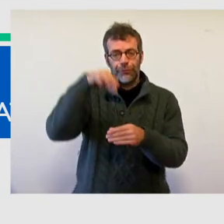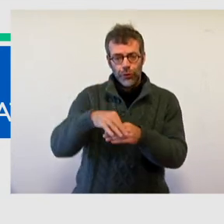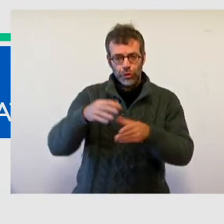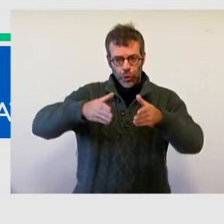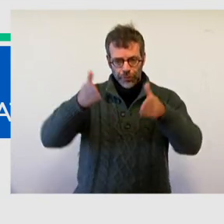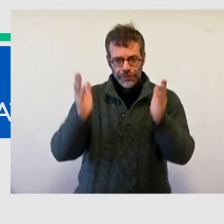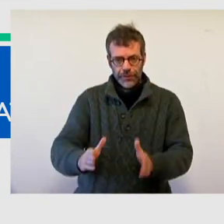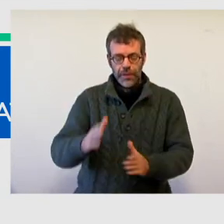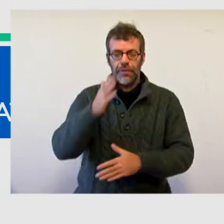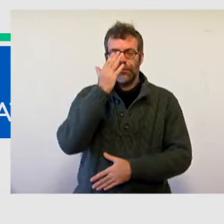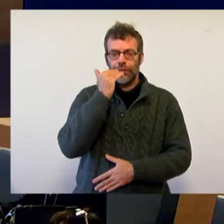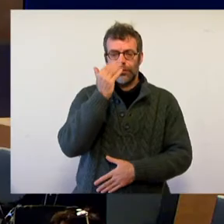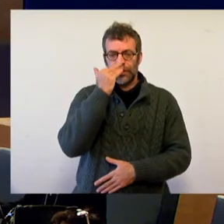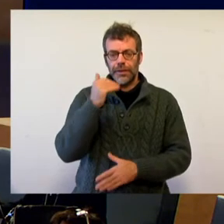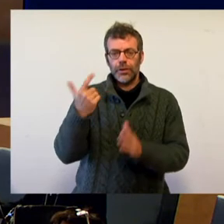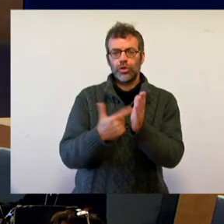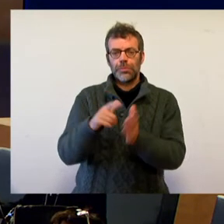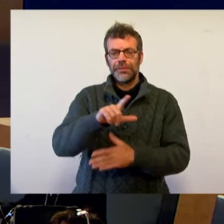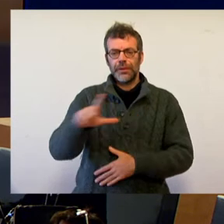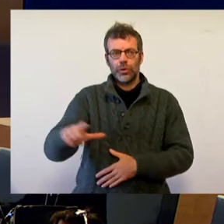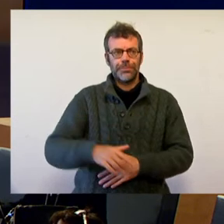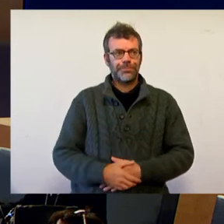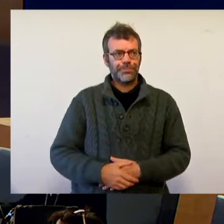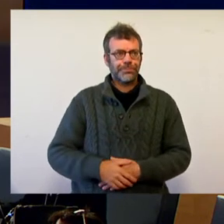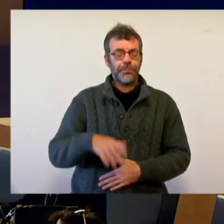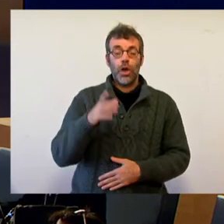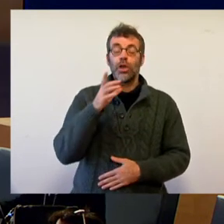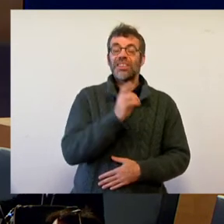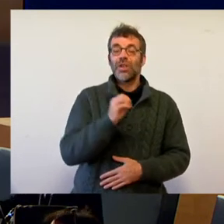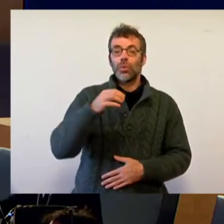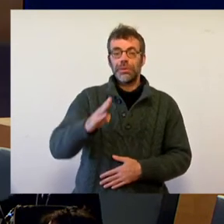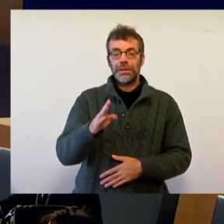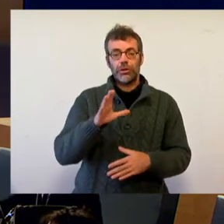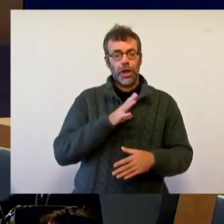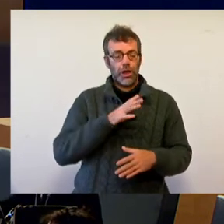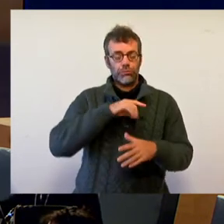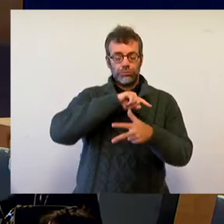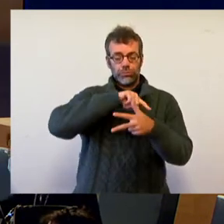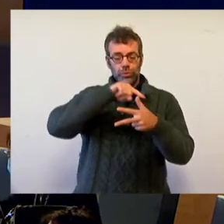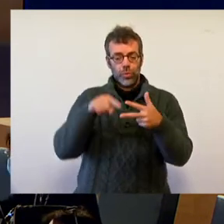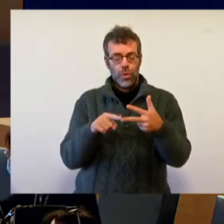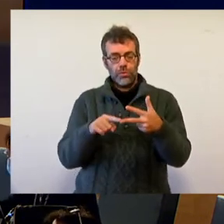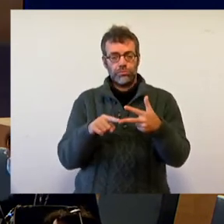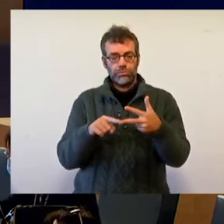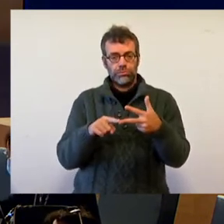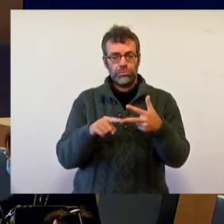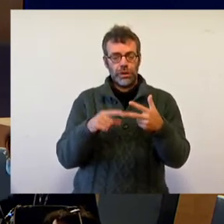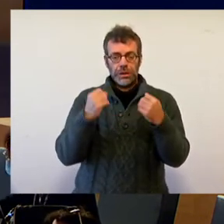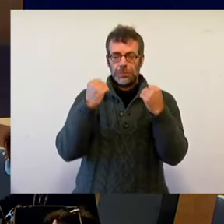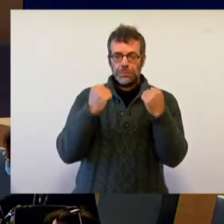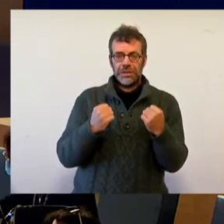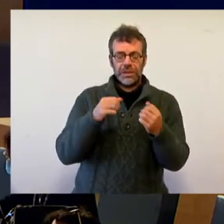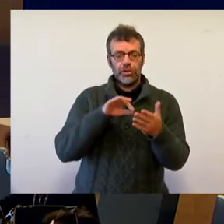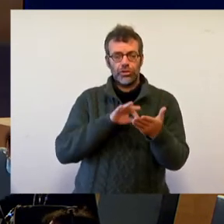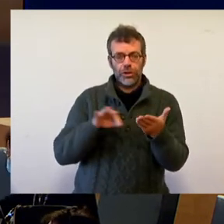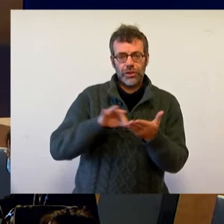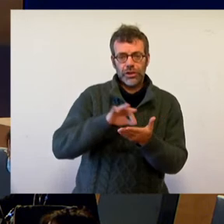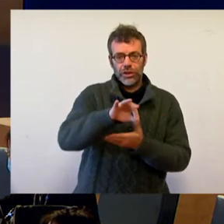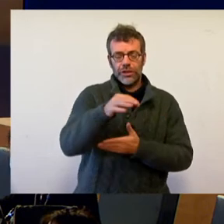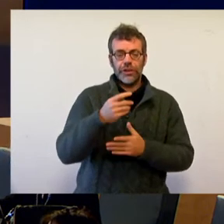ce budget, ce DOB est préparé au niveau de quatre piliers, qui sont les piliers de la stratégie financière du